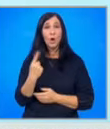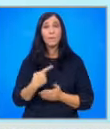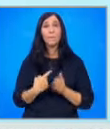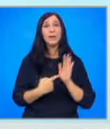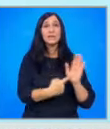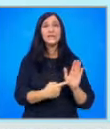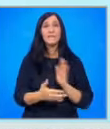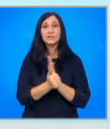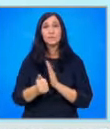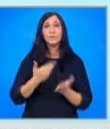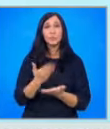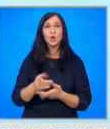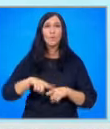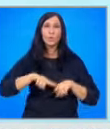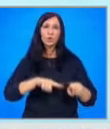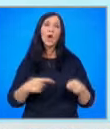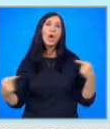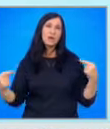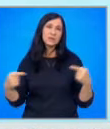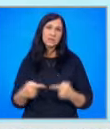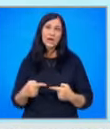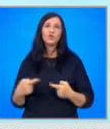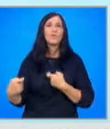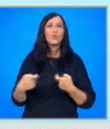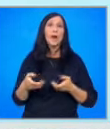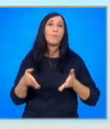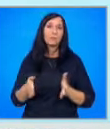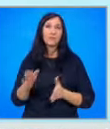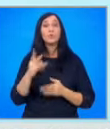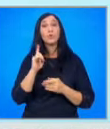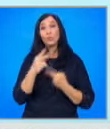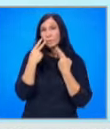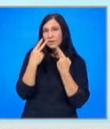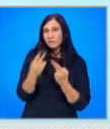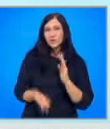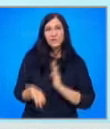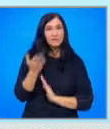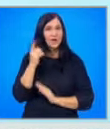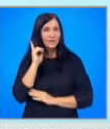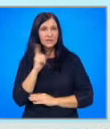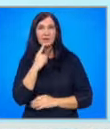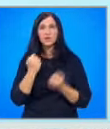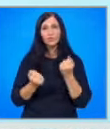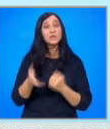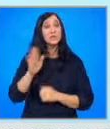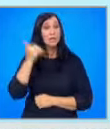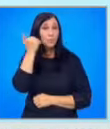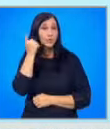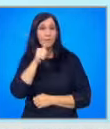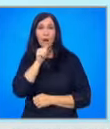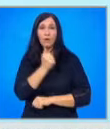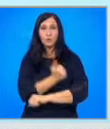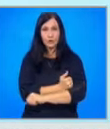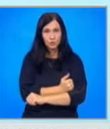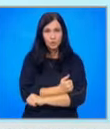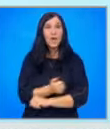експертни предложения на прокуратурата срещу войната по пътищата. Те предвиждат завишаване на наказанията за шофиране след употреба на алкохол